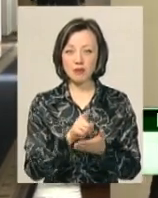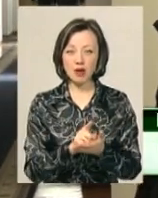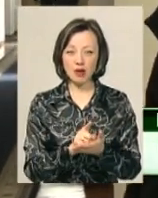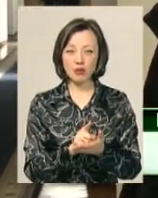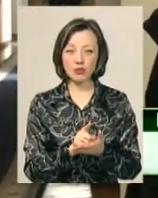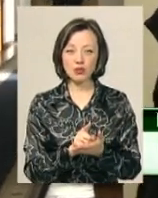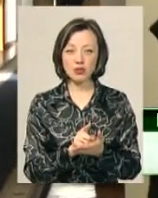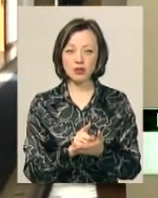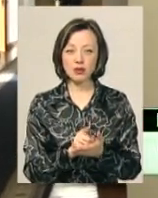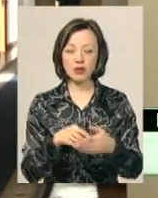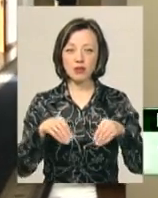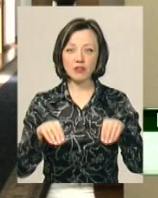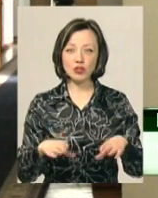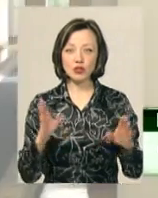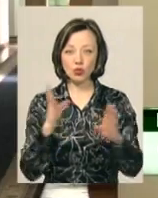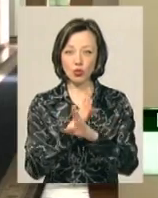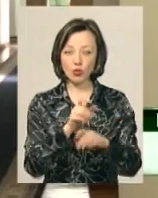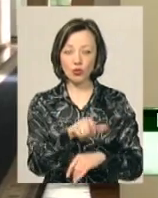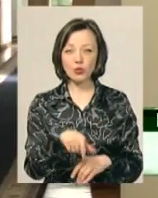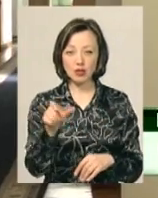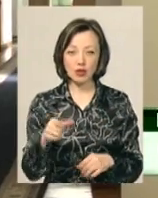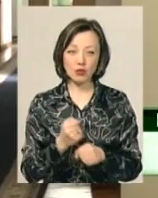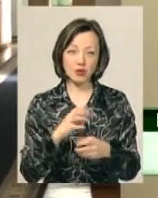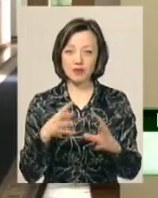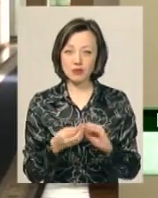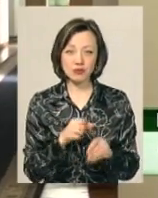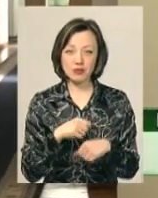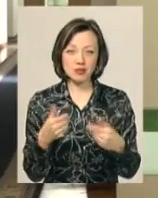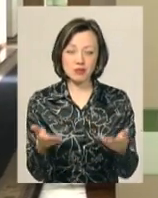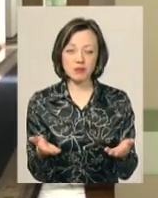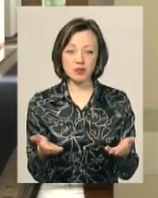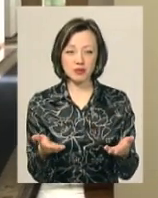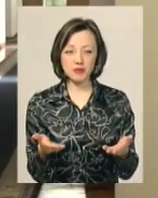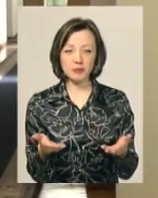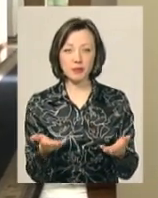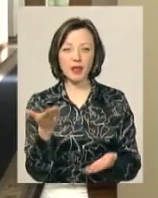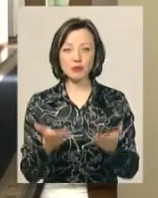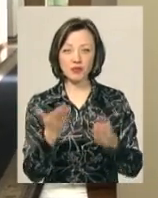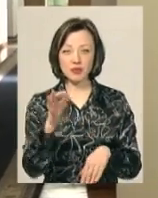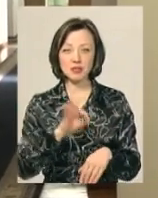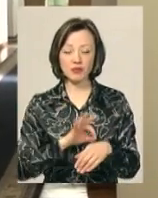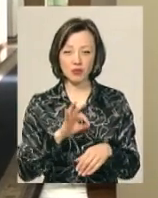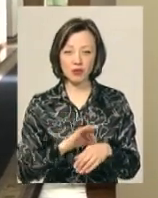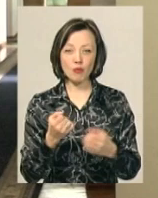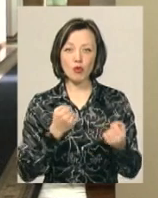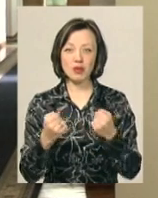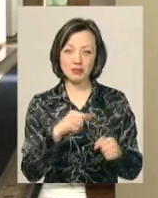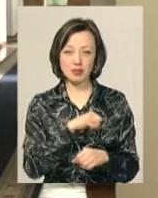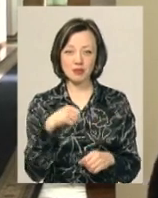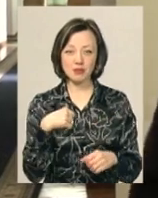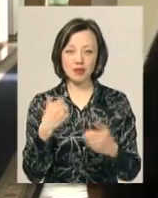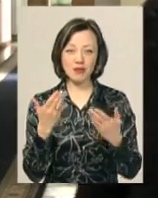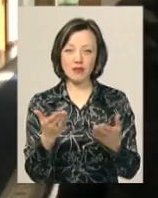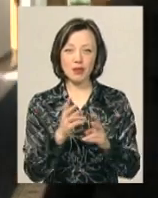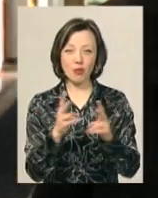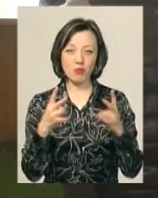судьбу людей, які знаходяться на діалізі. Вони робіть висновки самі. Якщо ви захворієте, то беріться самі. Вам ви